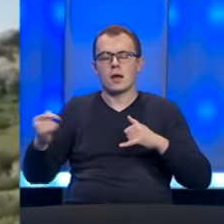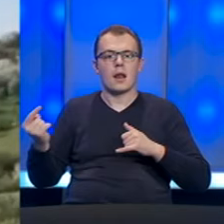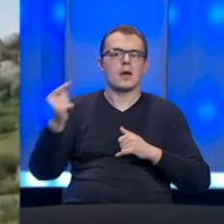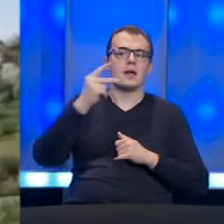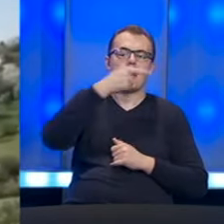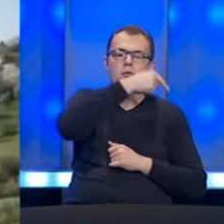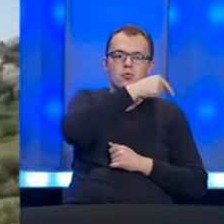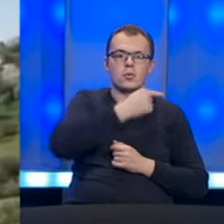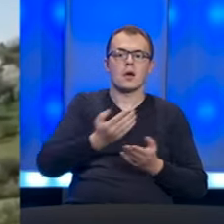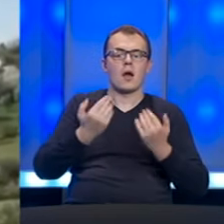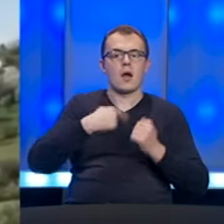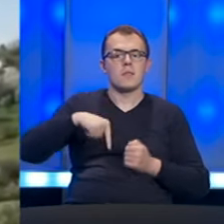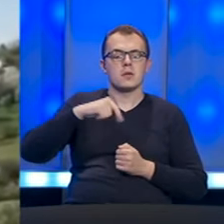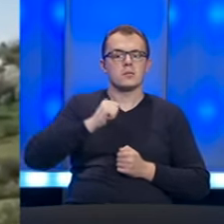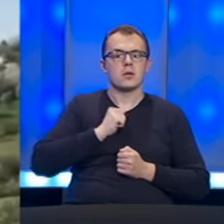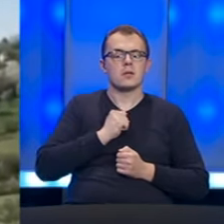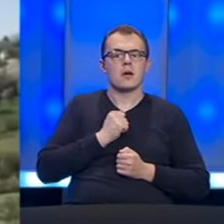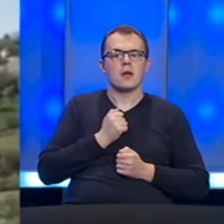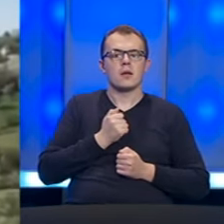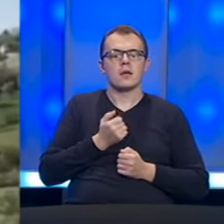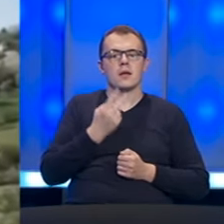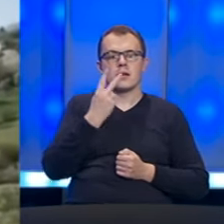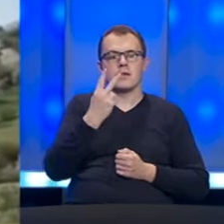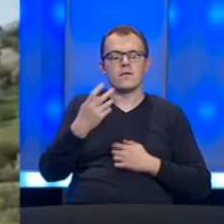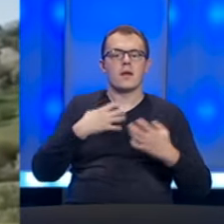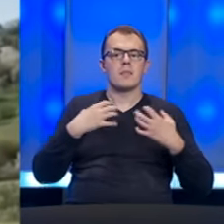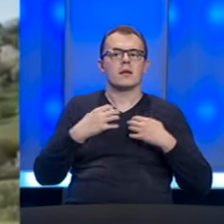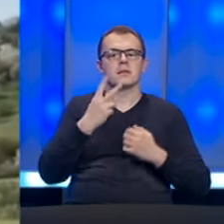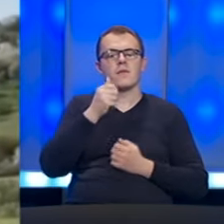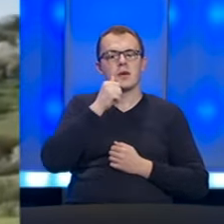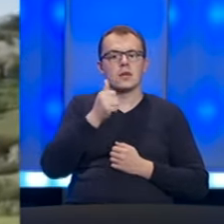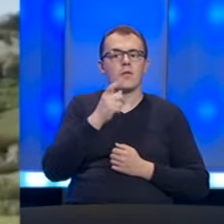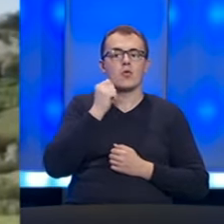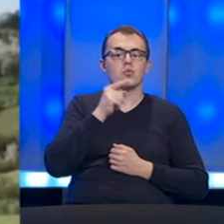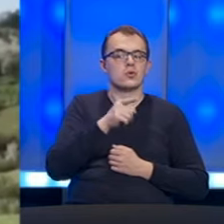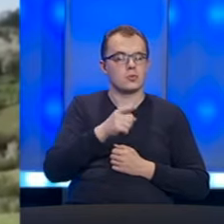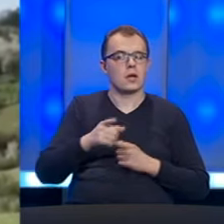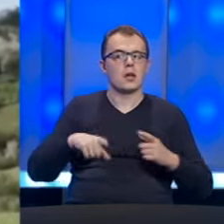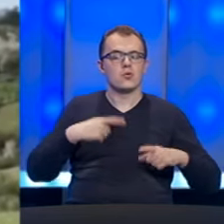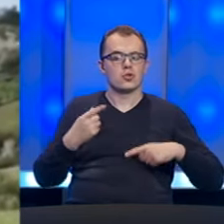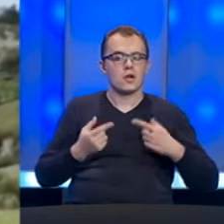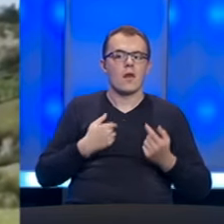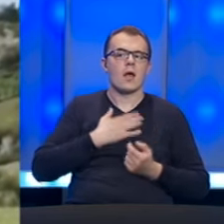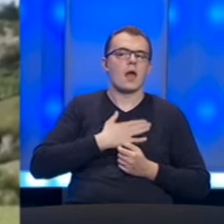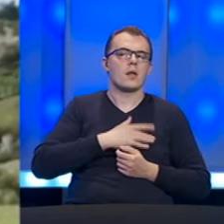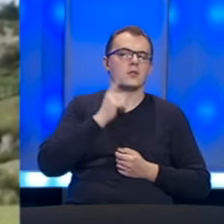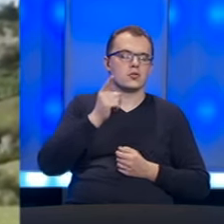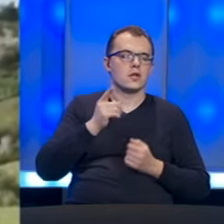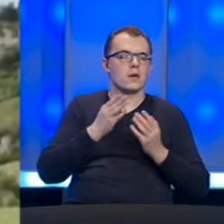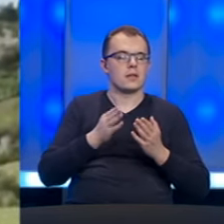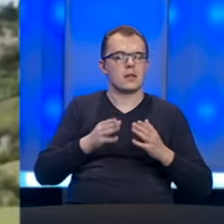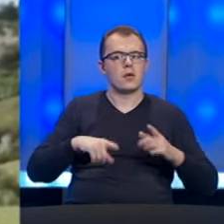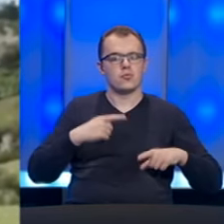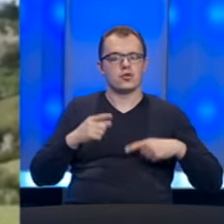drugi, a mi smo imali po dvije predstave dnevno. Ljudi su tada uživali, a nadam se da ćete i vi danas večeras